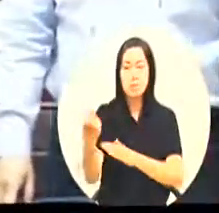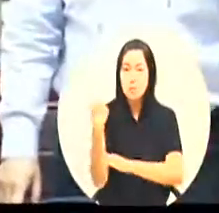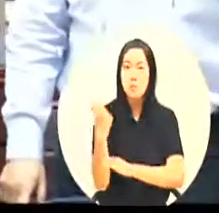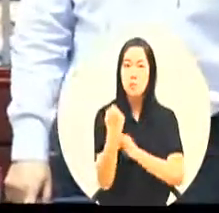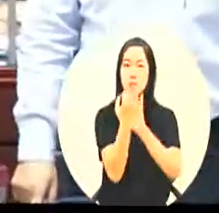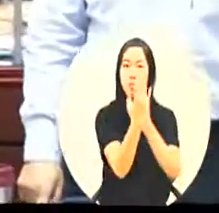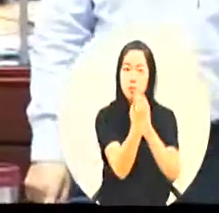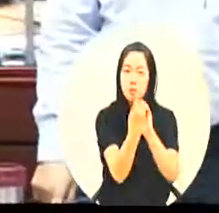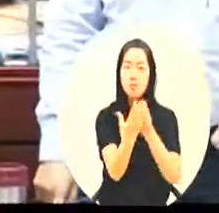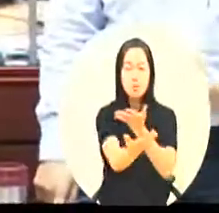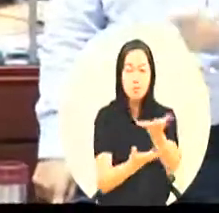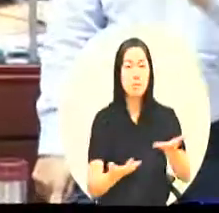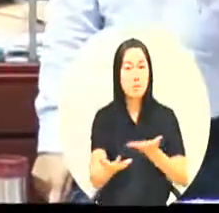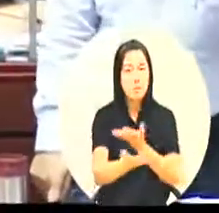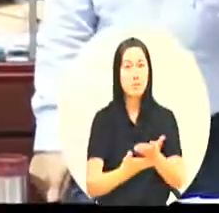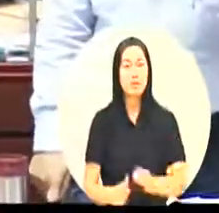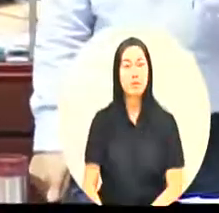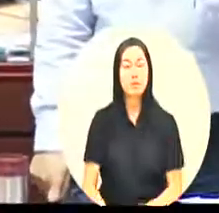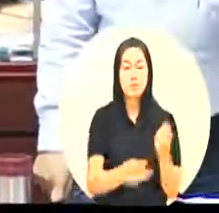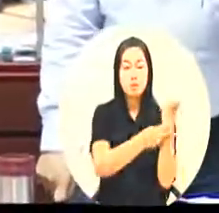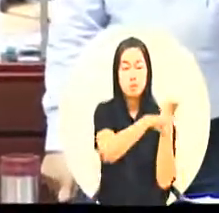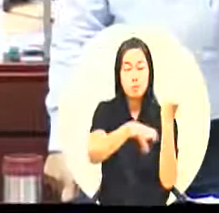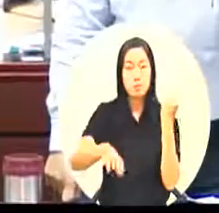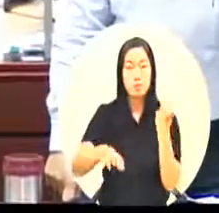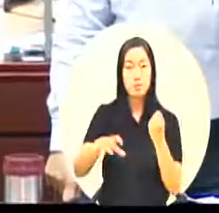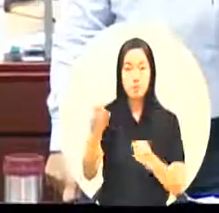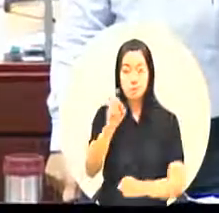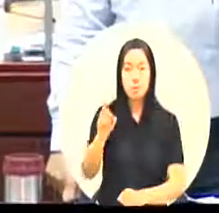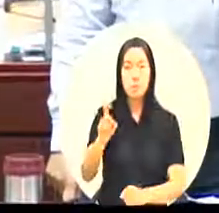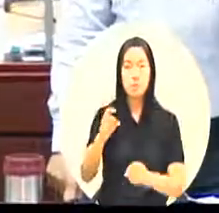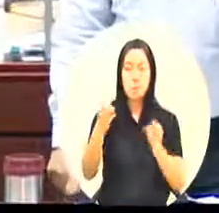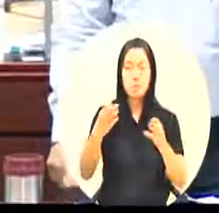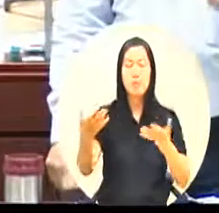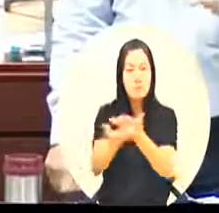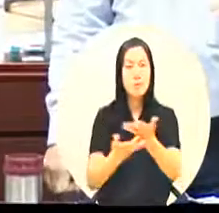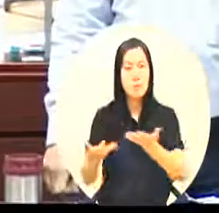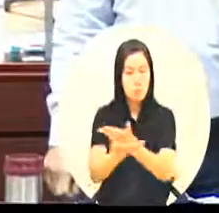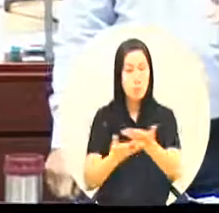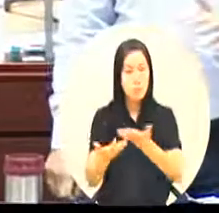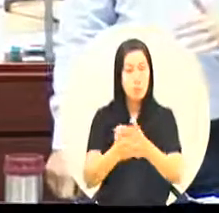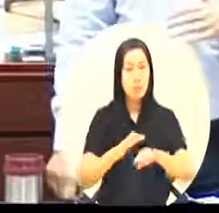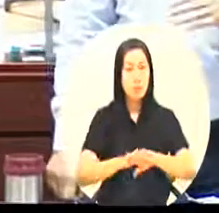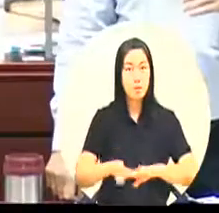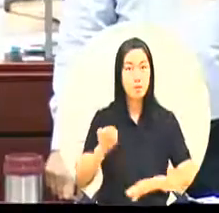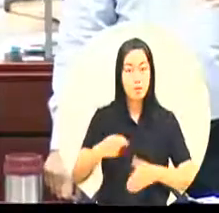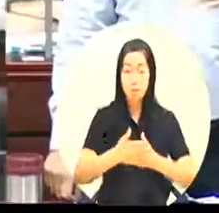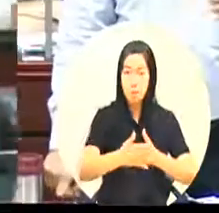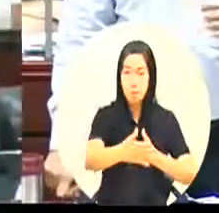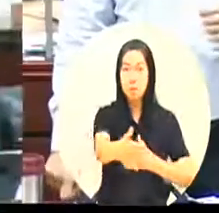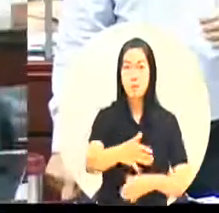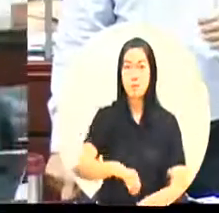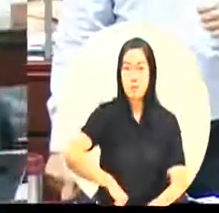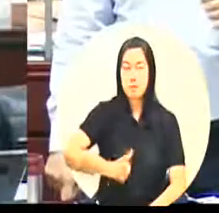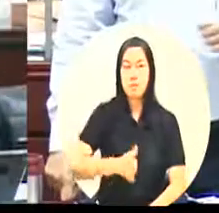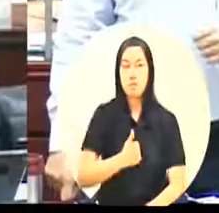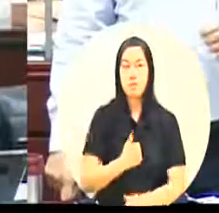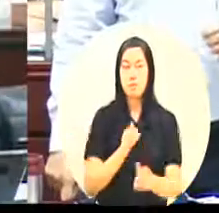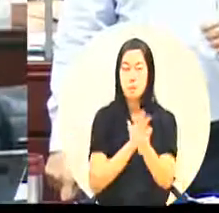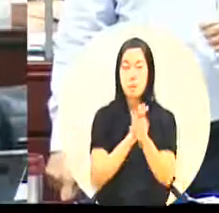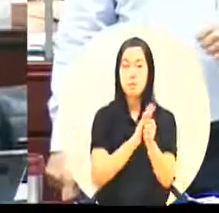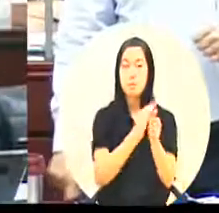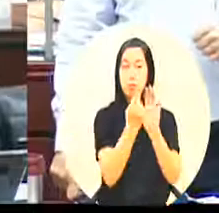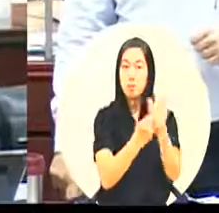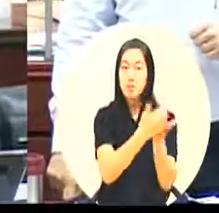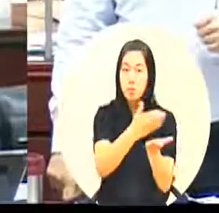方这10个里的里长一直不断在沟通其实也在这过程当中其实也解决了很多里长